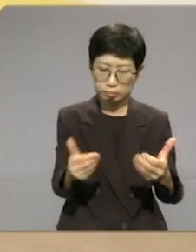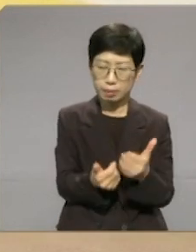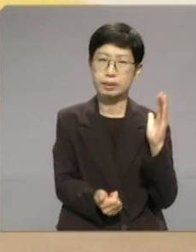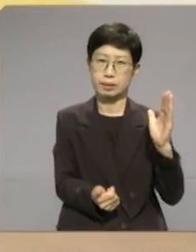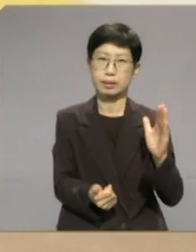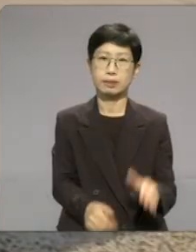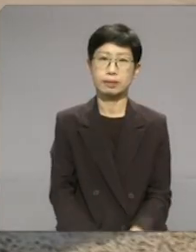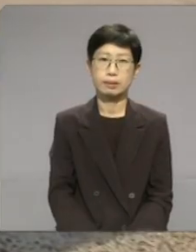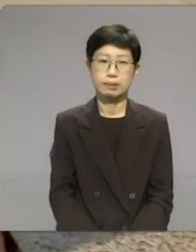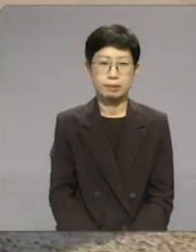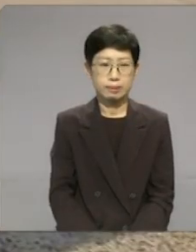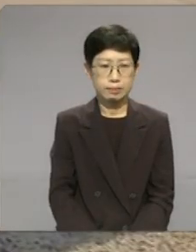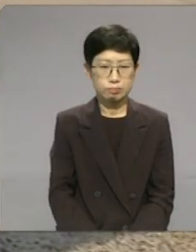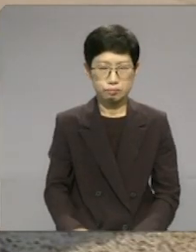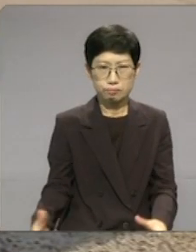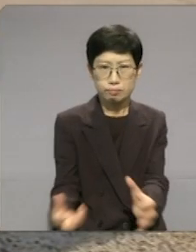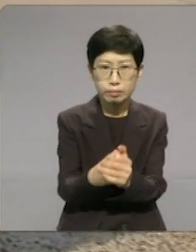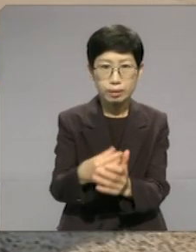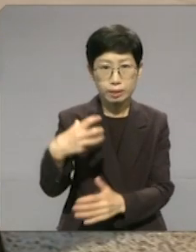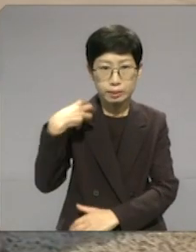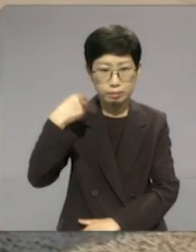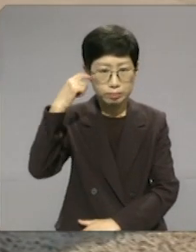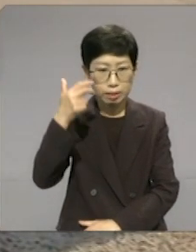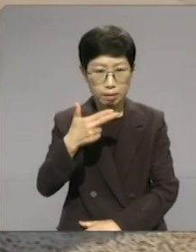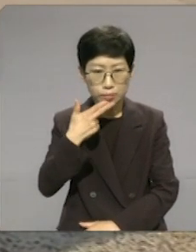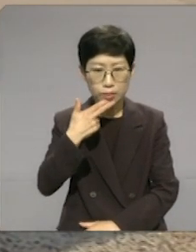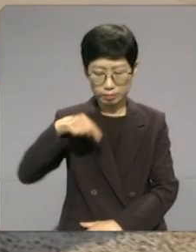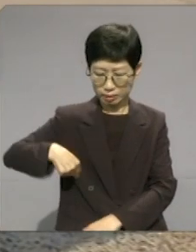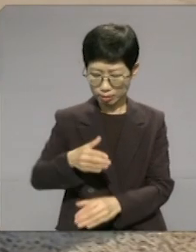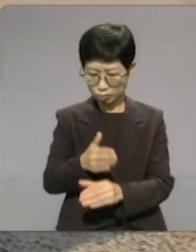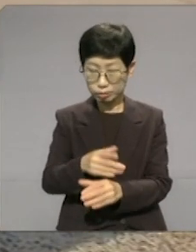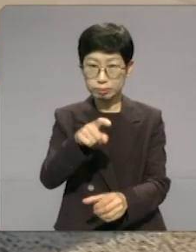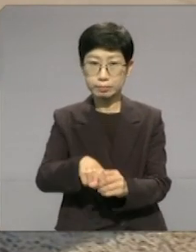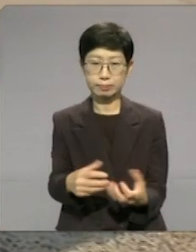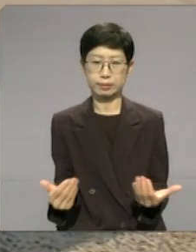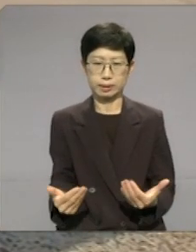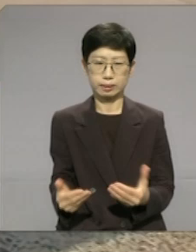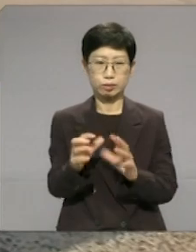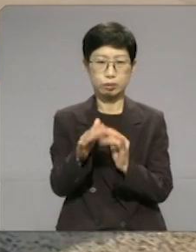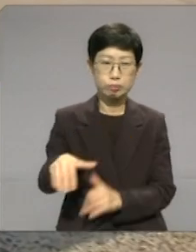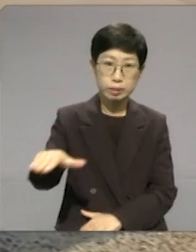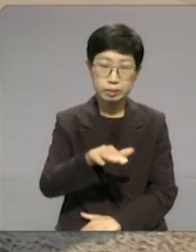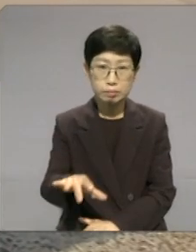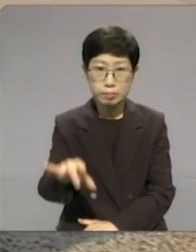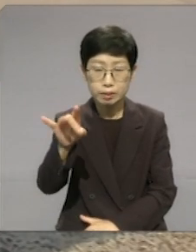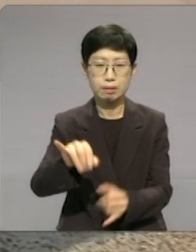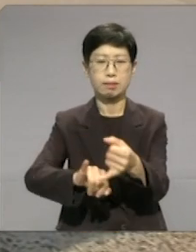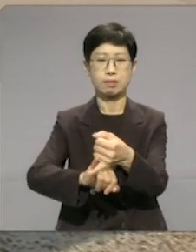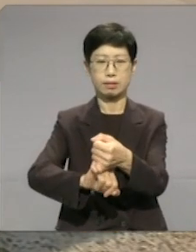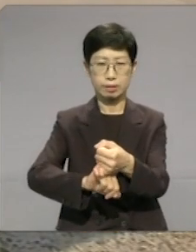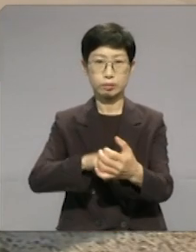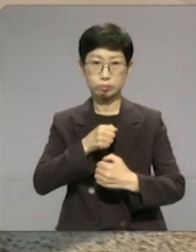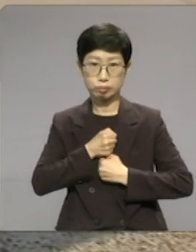반박했습니다. The height of the emergency situation is just utterly irresponsible and it is selfish and it is about